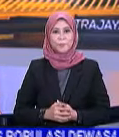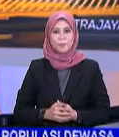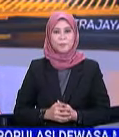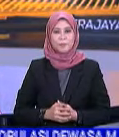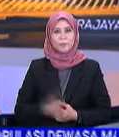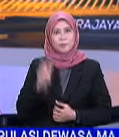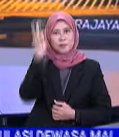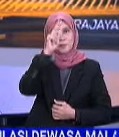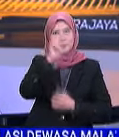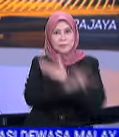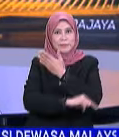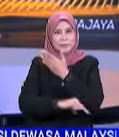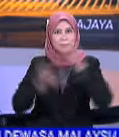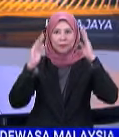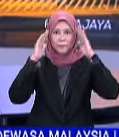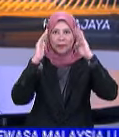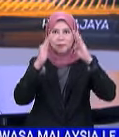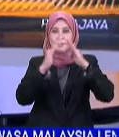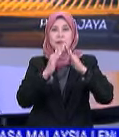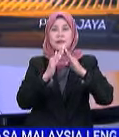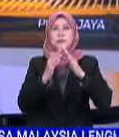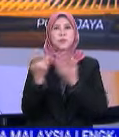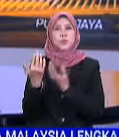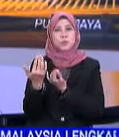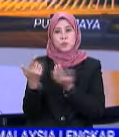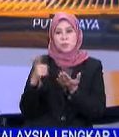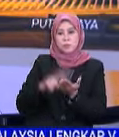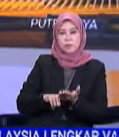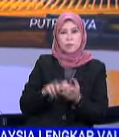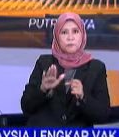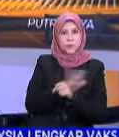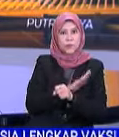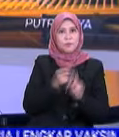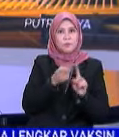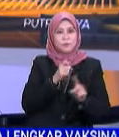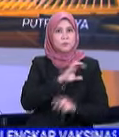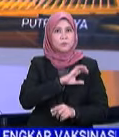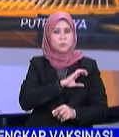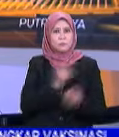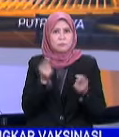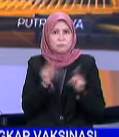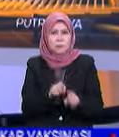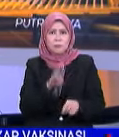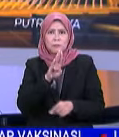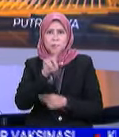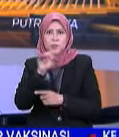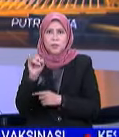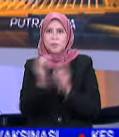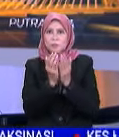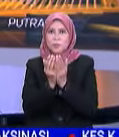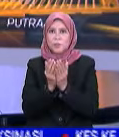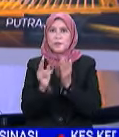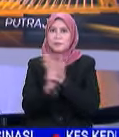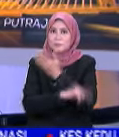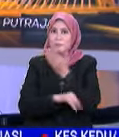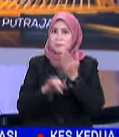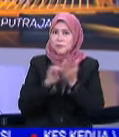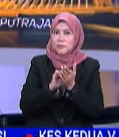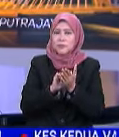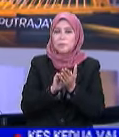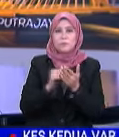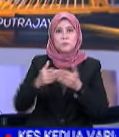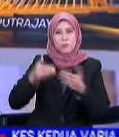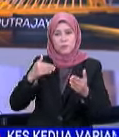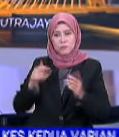Sementara itu, Kerajaan Negeri Pahang sedang menunggu laporan penuh pihak berkuasa mengenai kejadian buli di sekolah di negeri itu